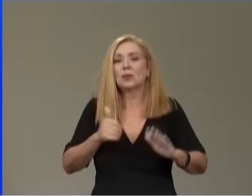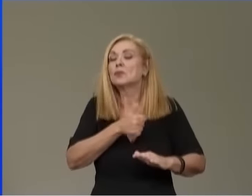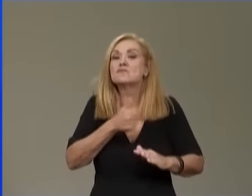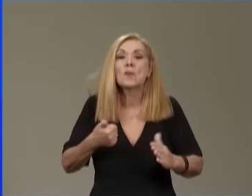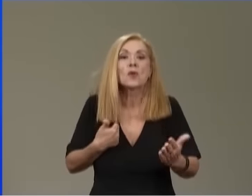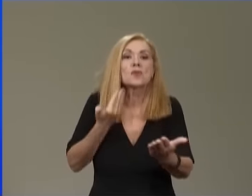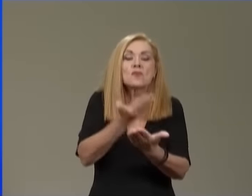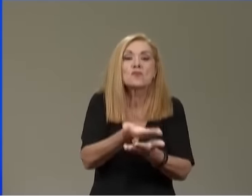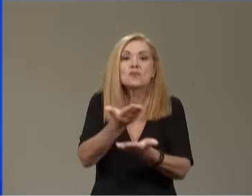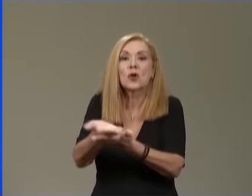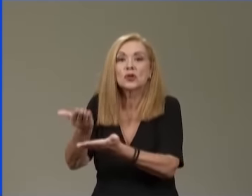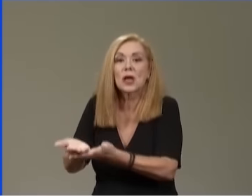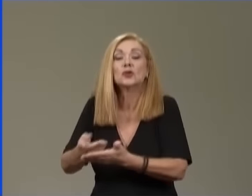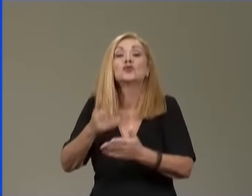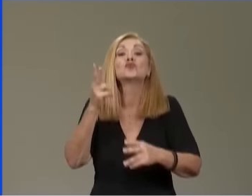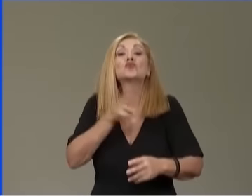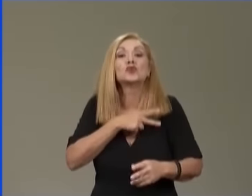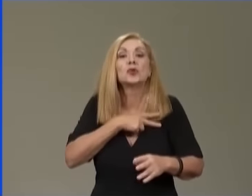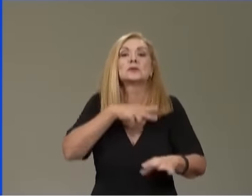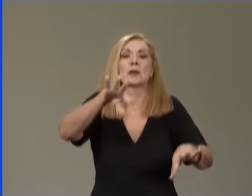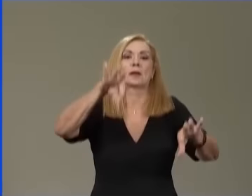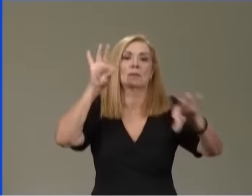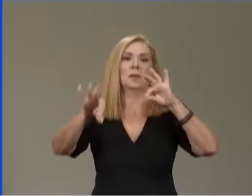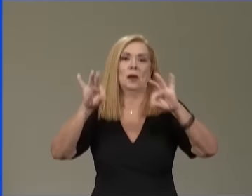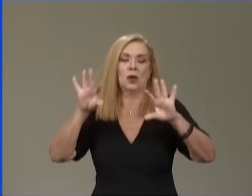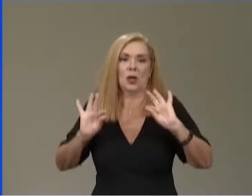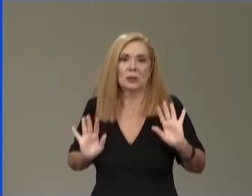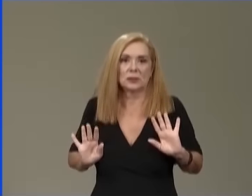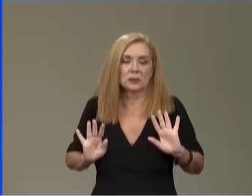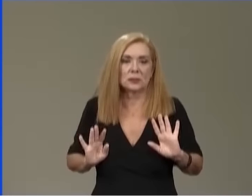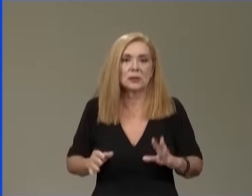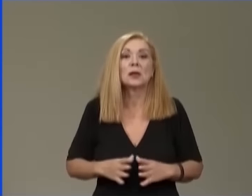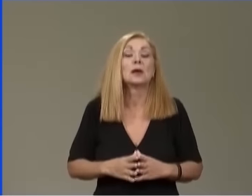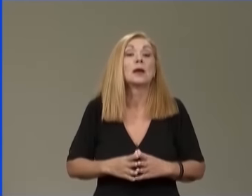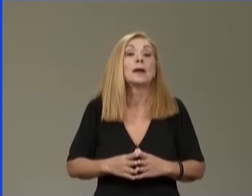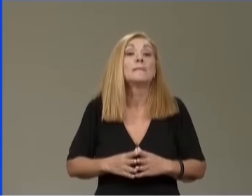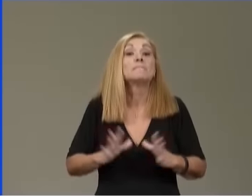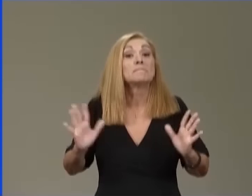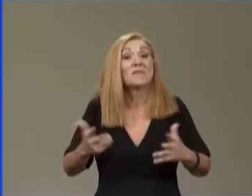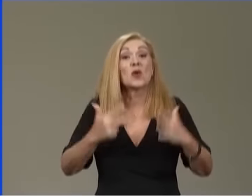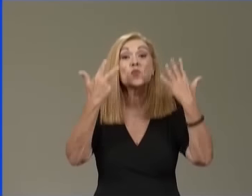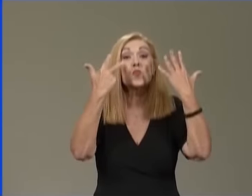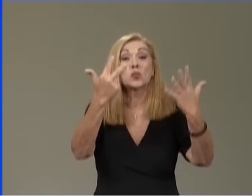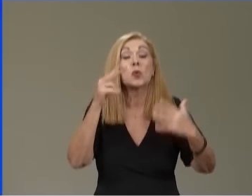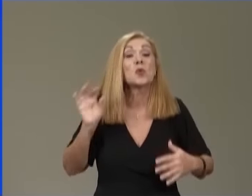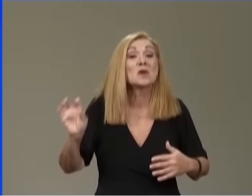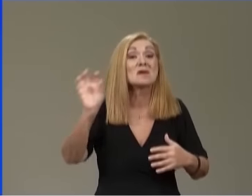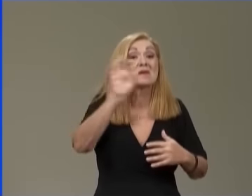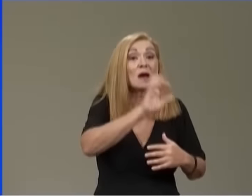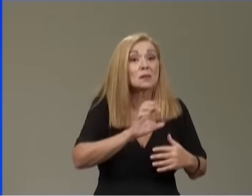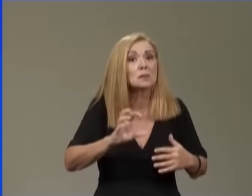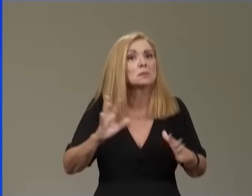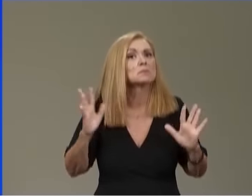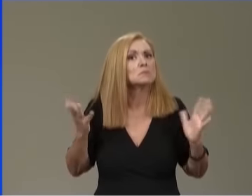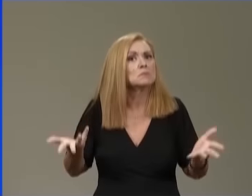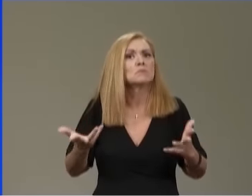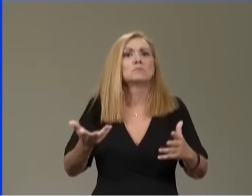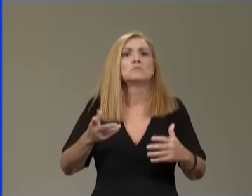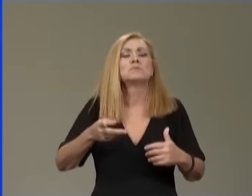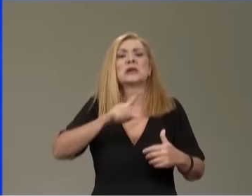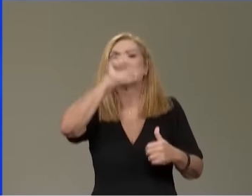και αποτελεσματικές επιλογές. Πολύ περισσότερο όταν ήδη 8 κράτη ανάμεσα τους μεγάλες οικονομίες